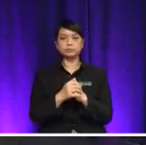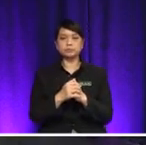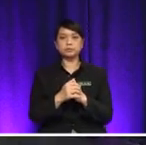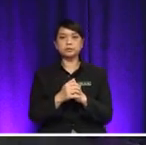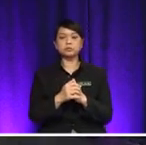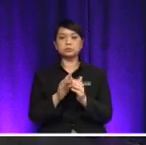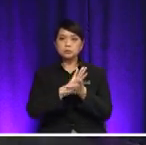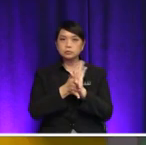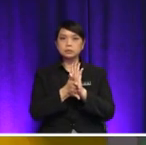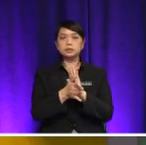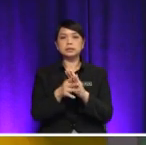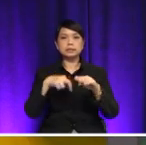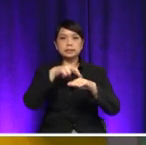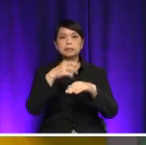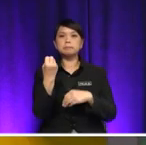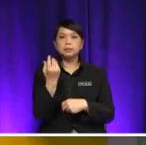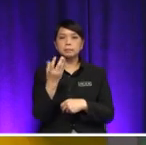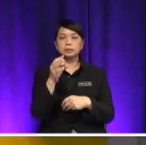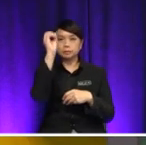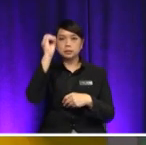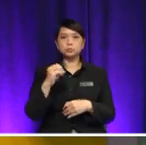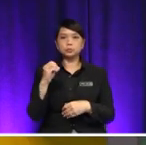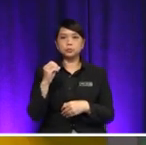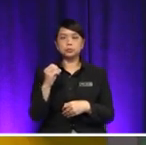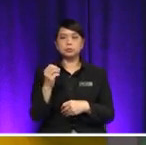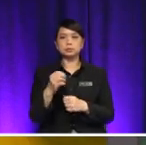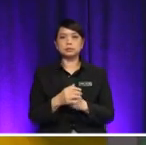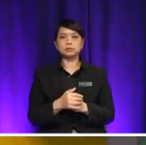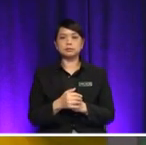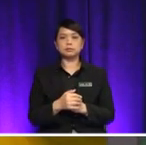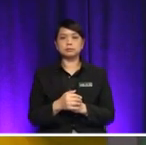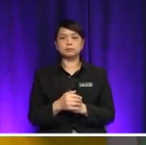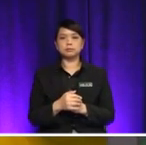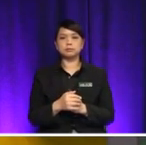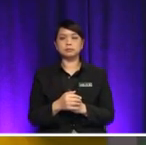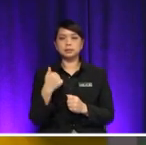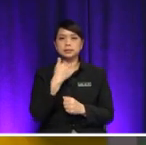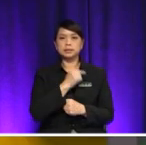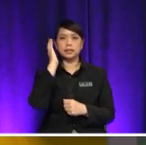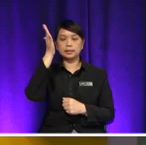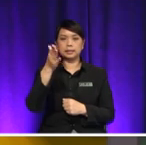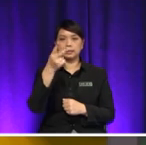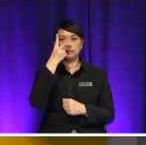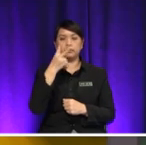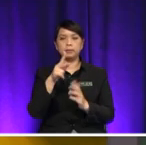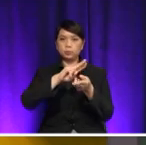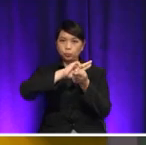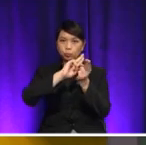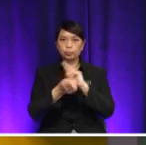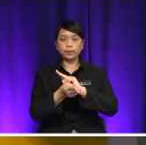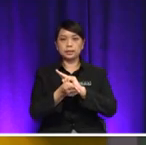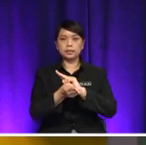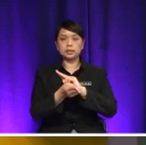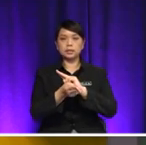berapa 100 berapa berapa angka dia naik dia naik kan Oke jadi kita akan nampak ke situ perubahan dia daripada 100